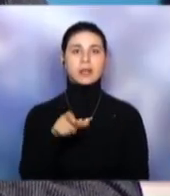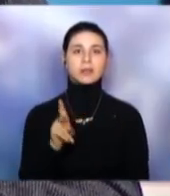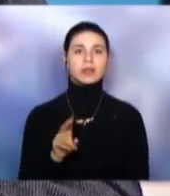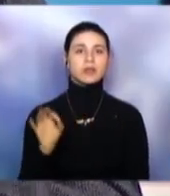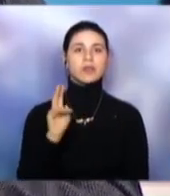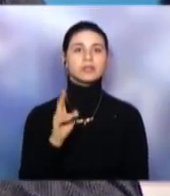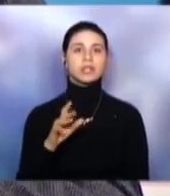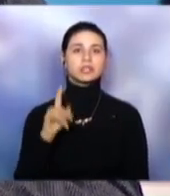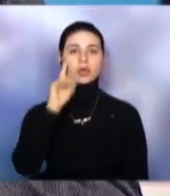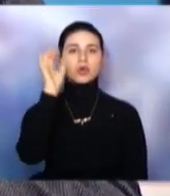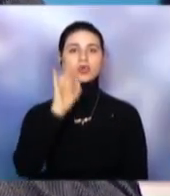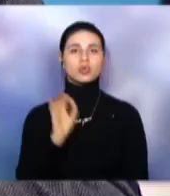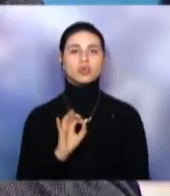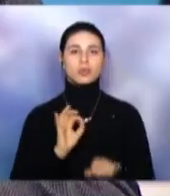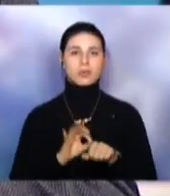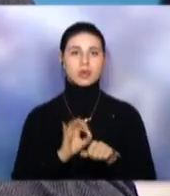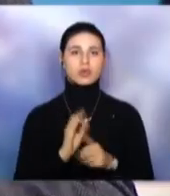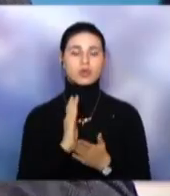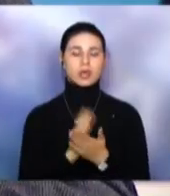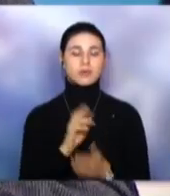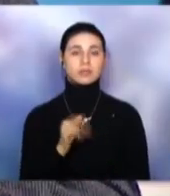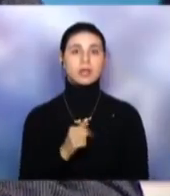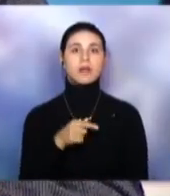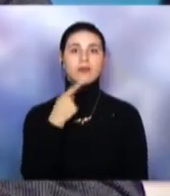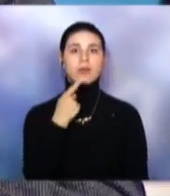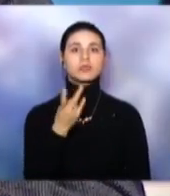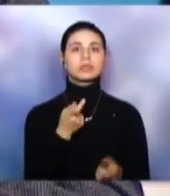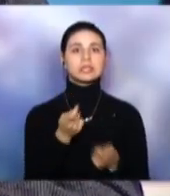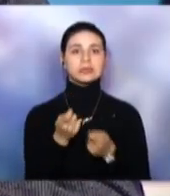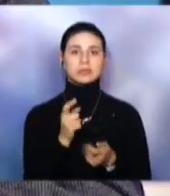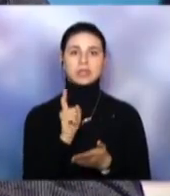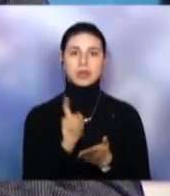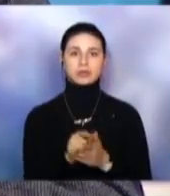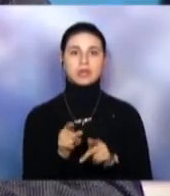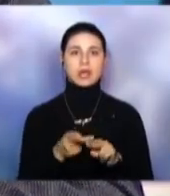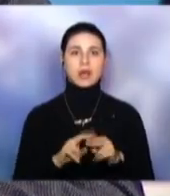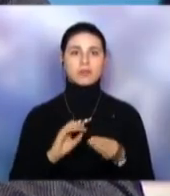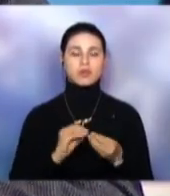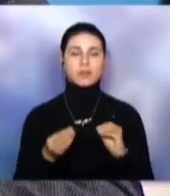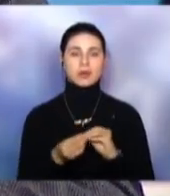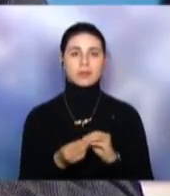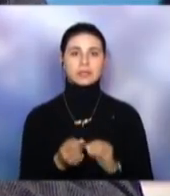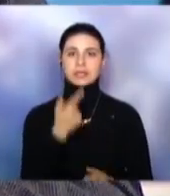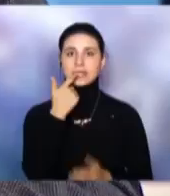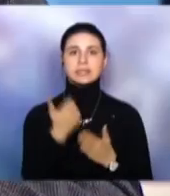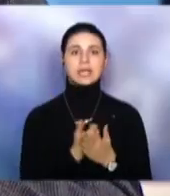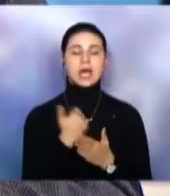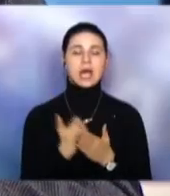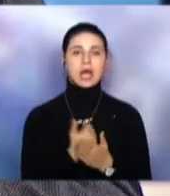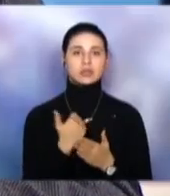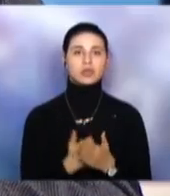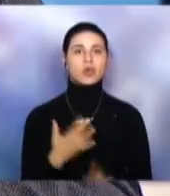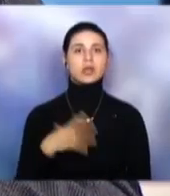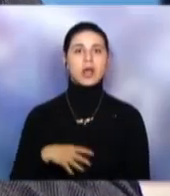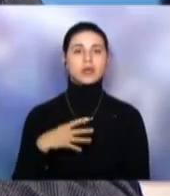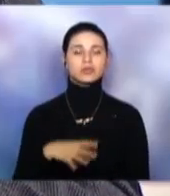ვისაც ქრონიკული პათოლოგია აქვს და თქვით რომ გარკვეული სიფრთხილით ეგიდება ამ პრობლემას. საახალწლო